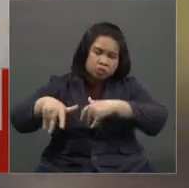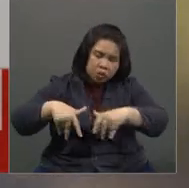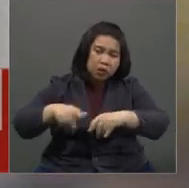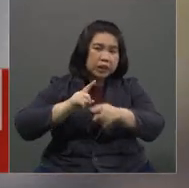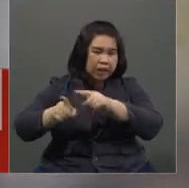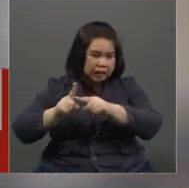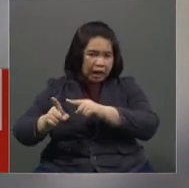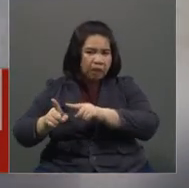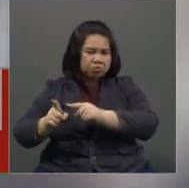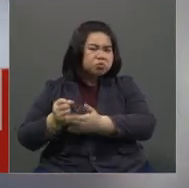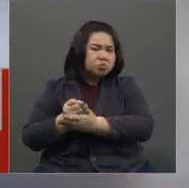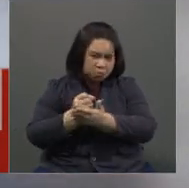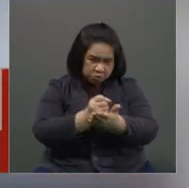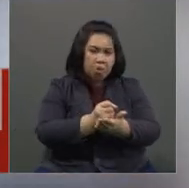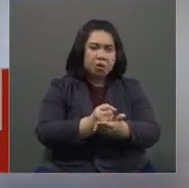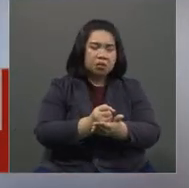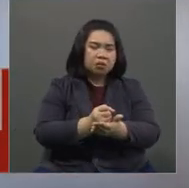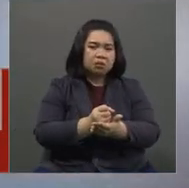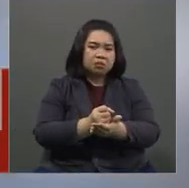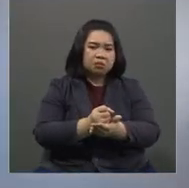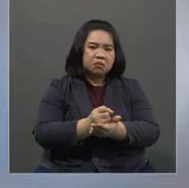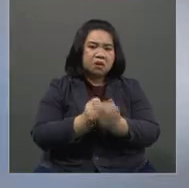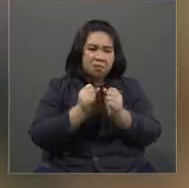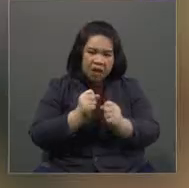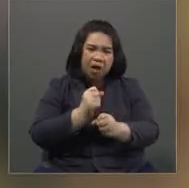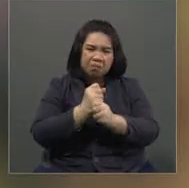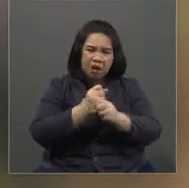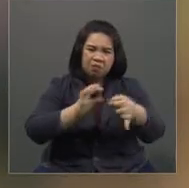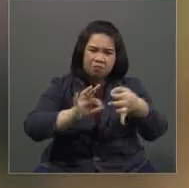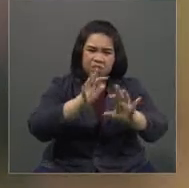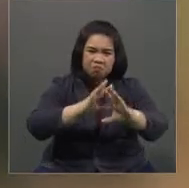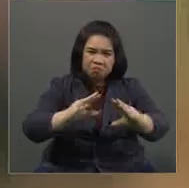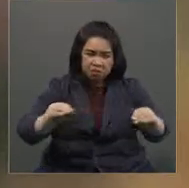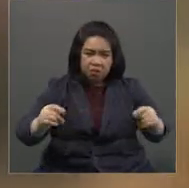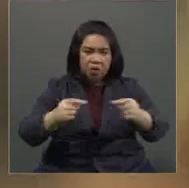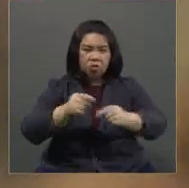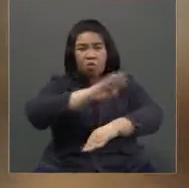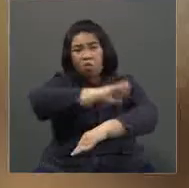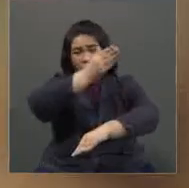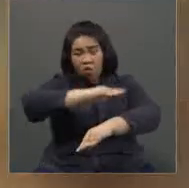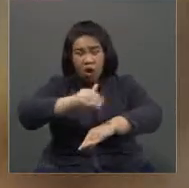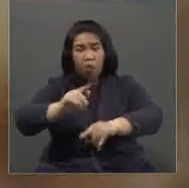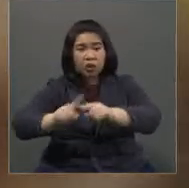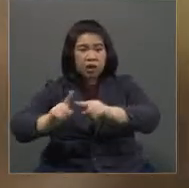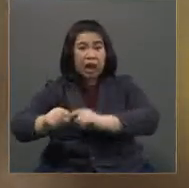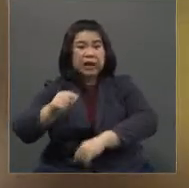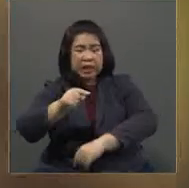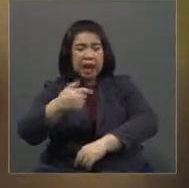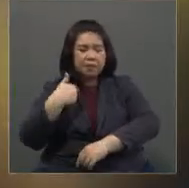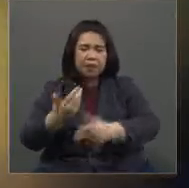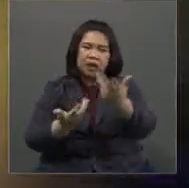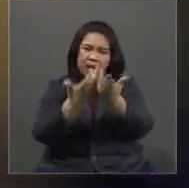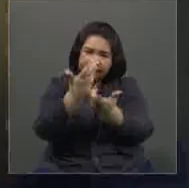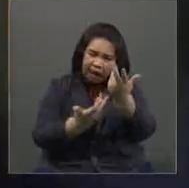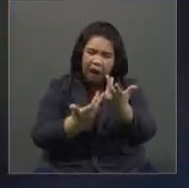บ้านนะฮะได้ระดมกันกำลังเข้าระงับเหตโดยเฉพาะที่บริเวณช่องทางของศูนย์บำบัดผาหมีที่มีหญ้าแล้วก็